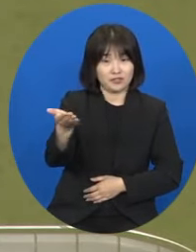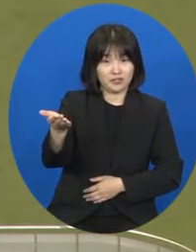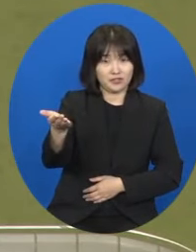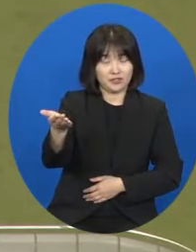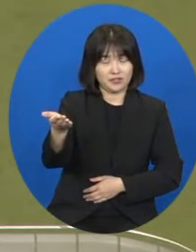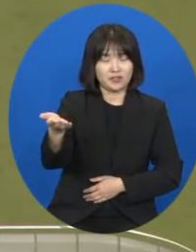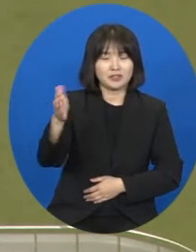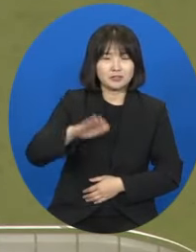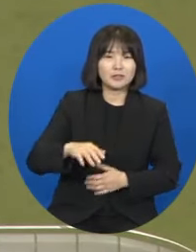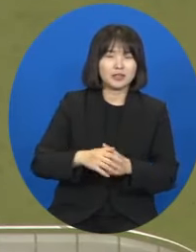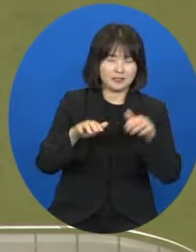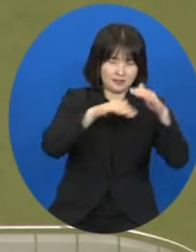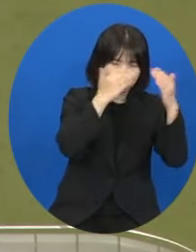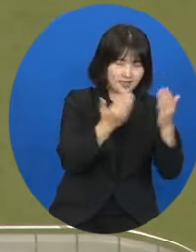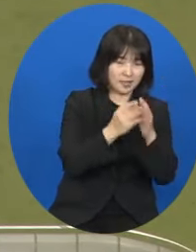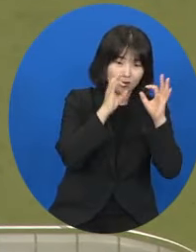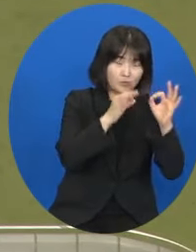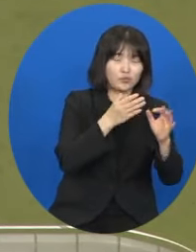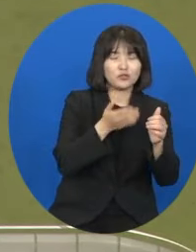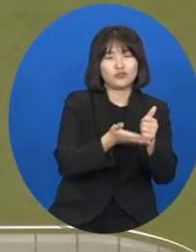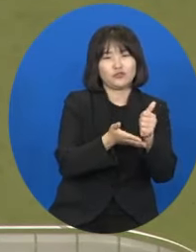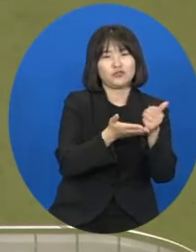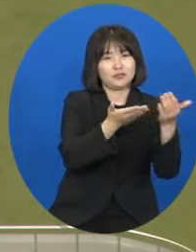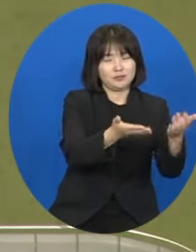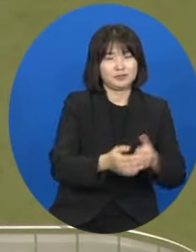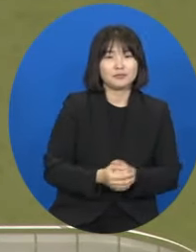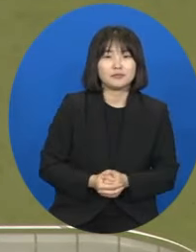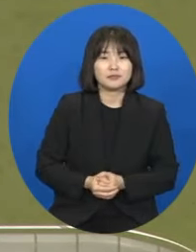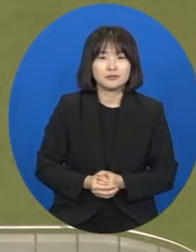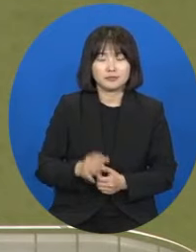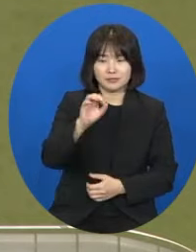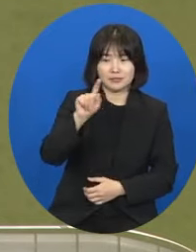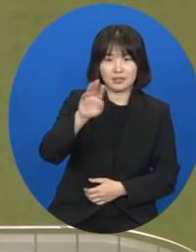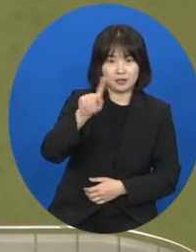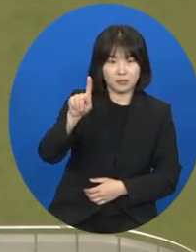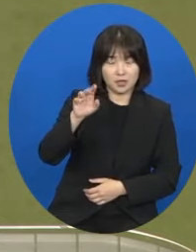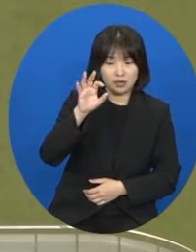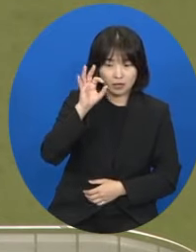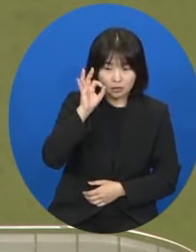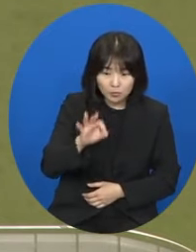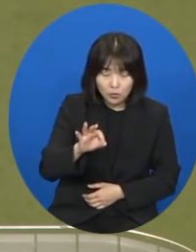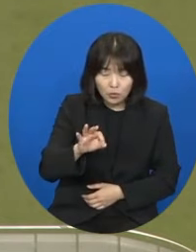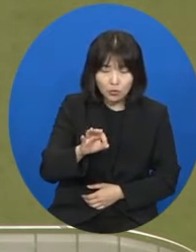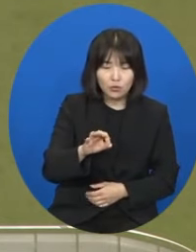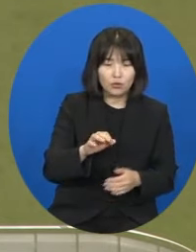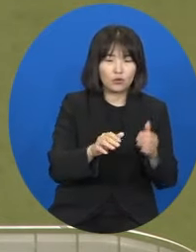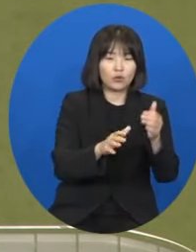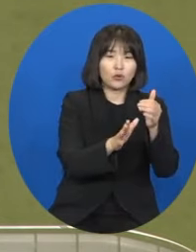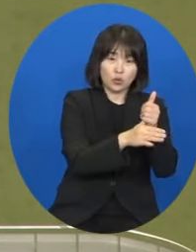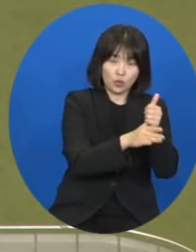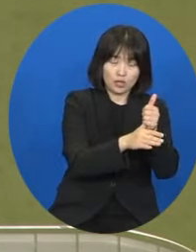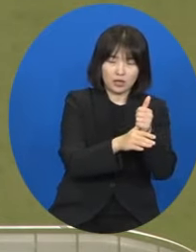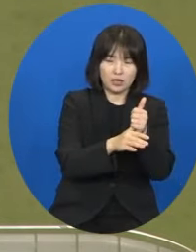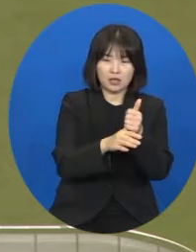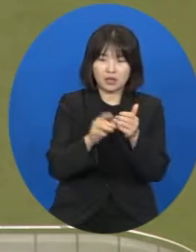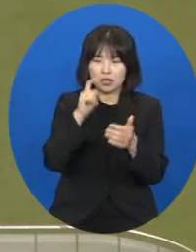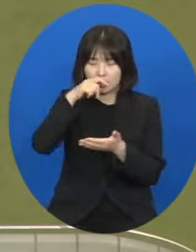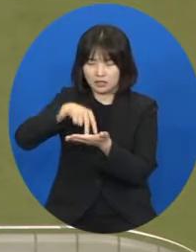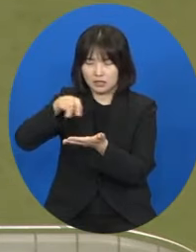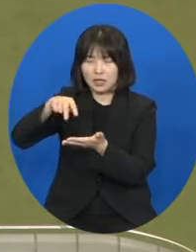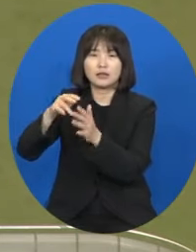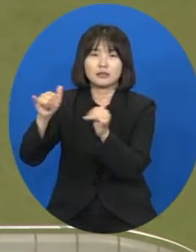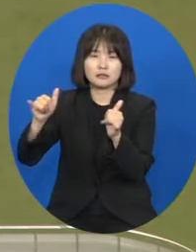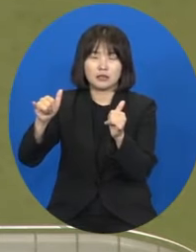풀버전을 보시길 추천합니다. 그 아바에 보게 되면 요나와 이 탕자 이야기를 같이 섞은 거예요. 왜